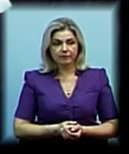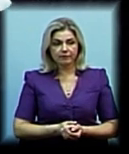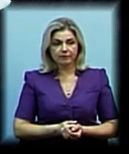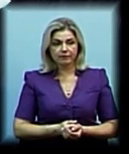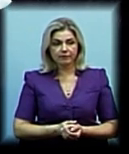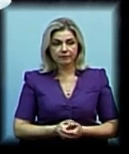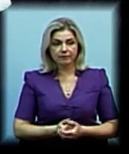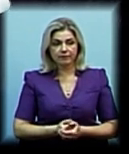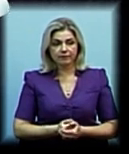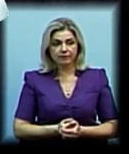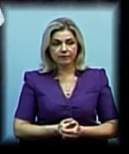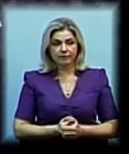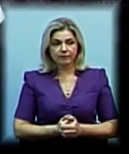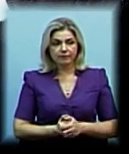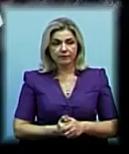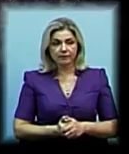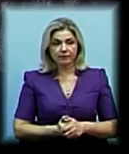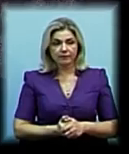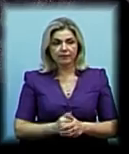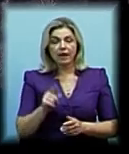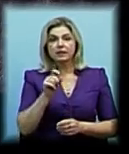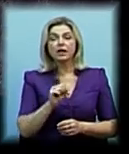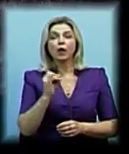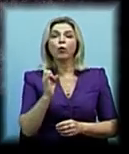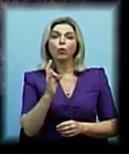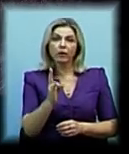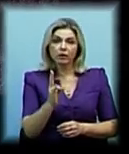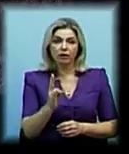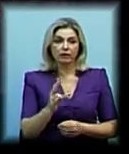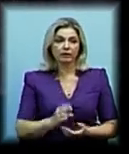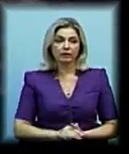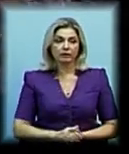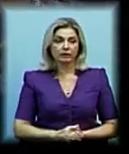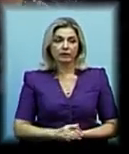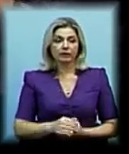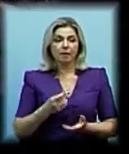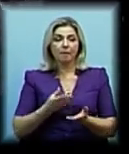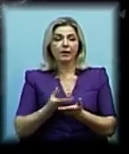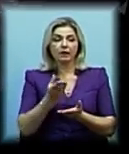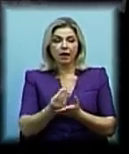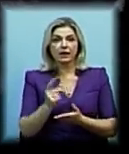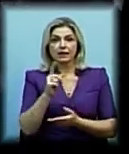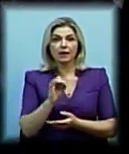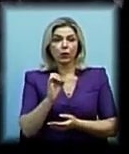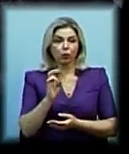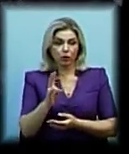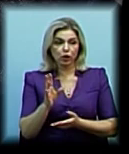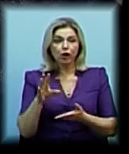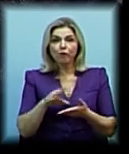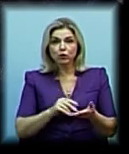ЖКХ. Ні слова. За червень? За червень? А у вас не помістилось? Ну, за червень, да? За червень. Да, це все, що було,